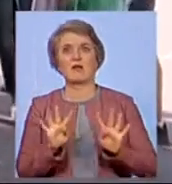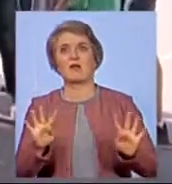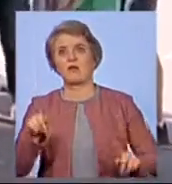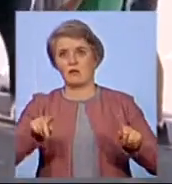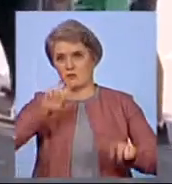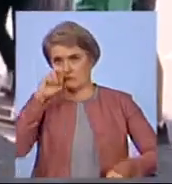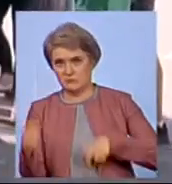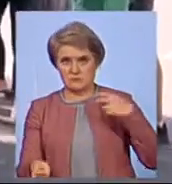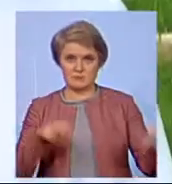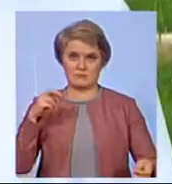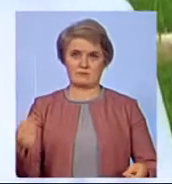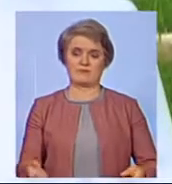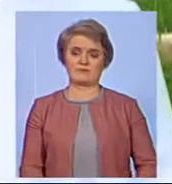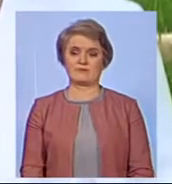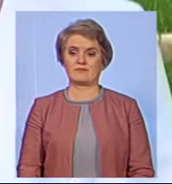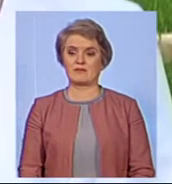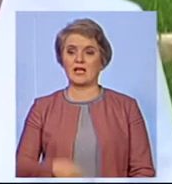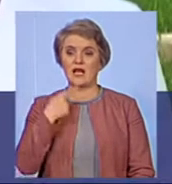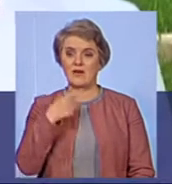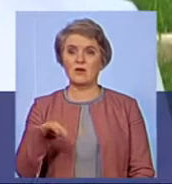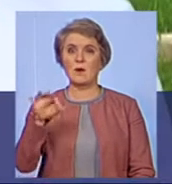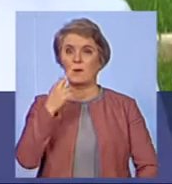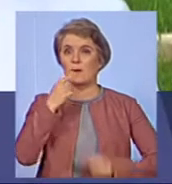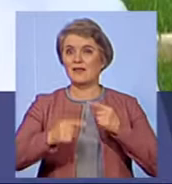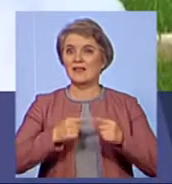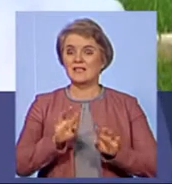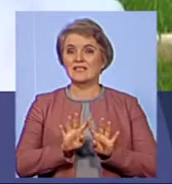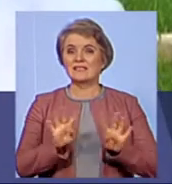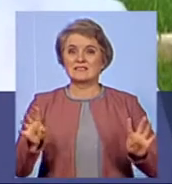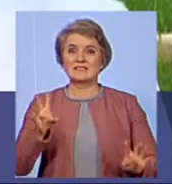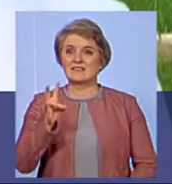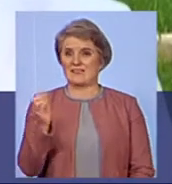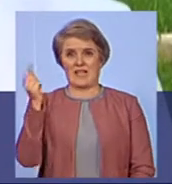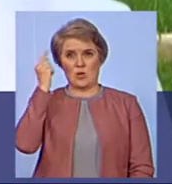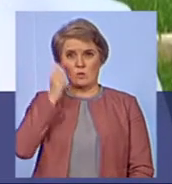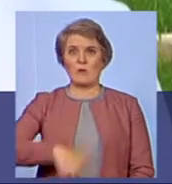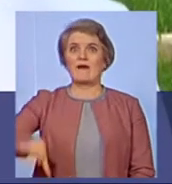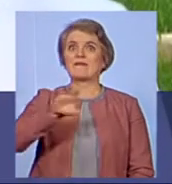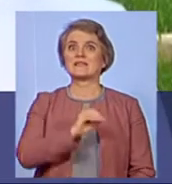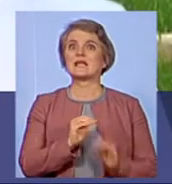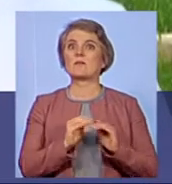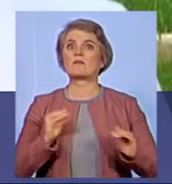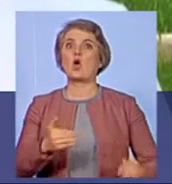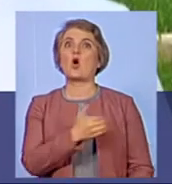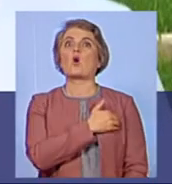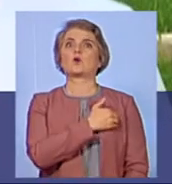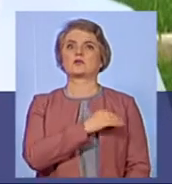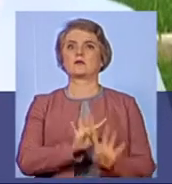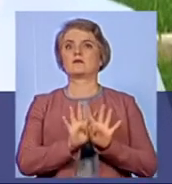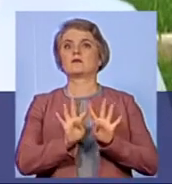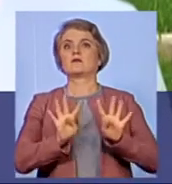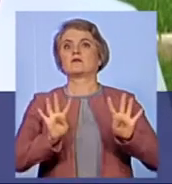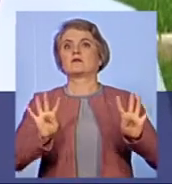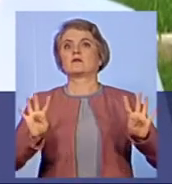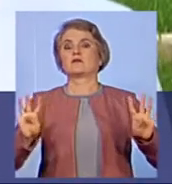подеколи не притомнюють. Говорячи про лінійку традиційну, я не думаю, що всім дітям так би хотілося вишикуватися довго-довго